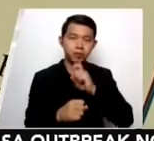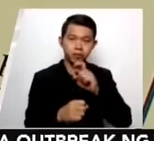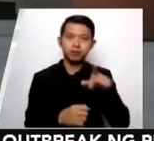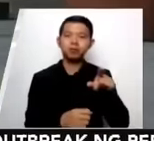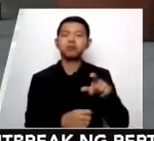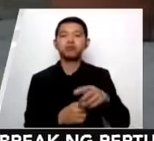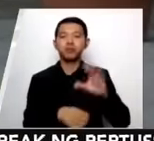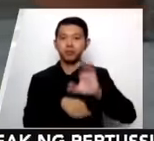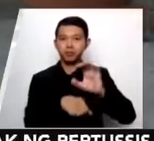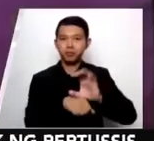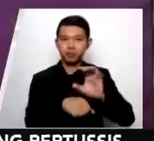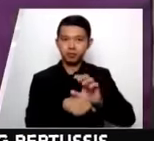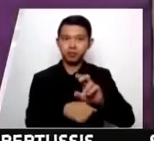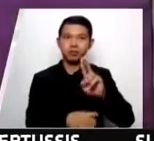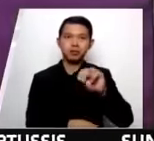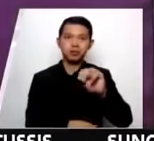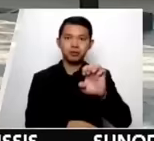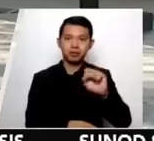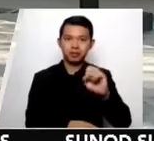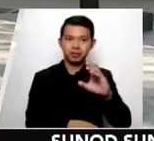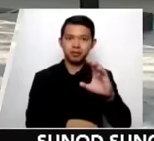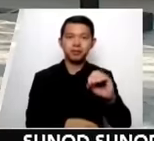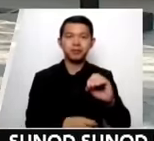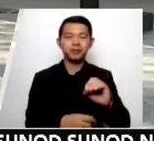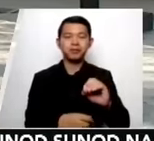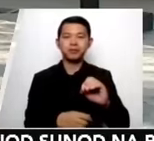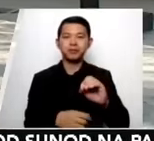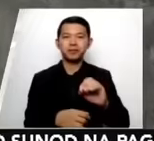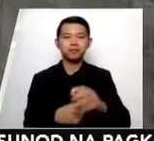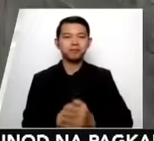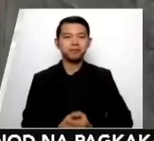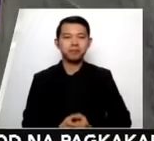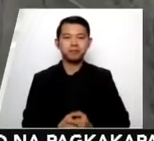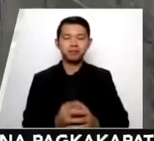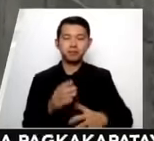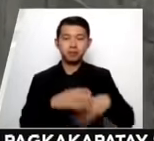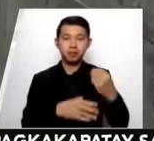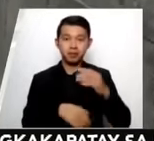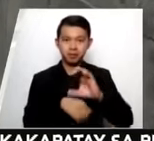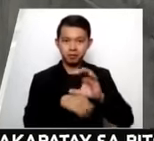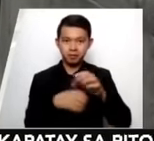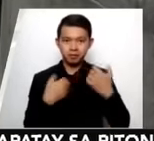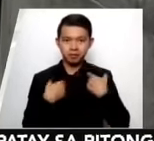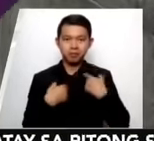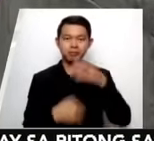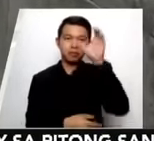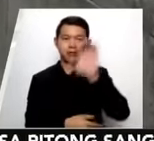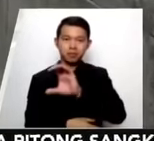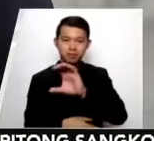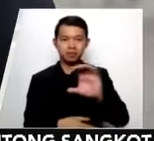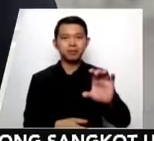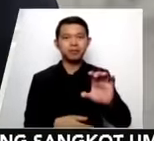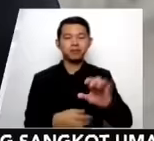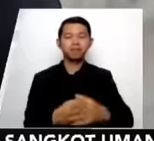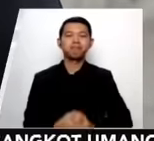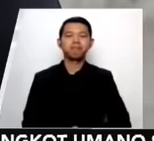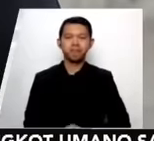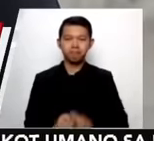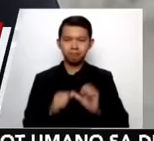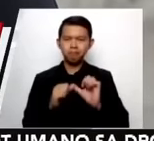Site. Sa labas ng simbahan, nakasetup na mga Stations of the Cross. Prayer, tapos kasama na yung